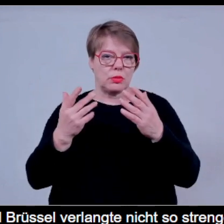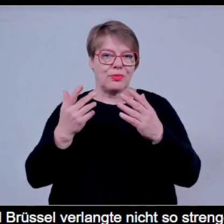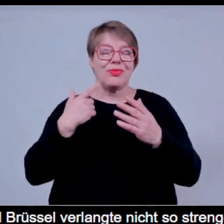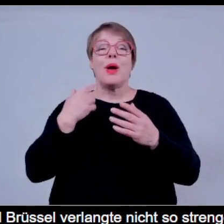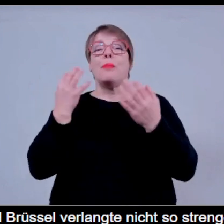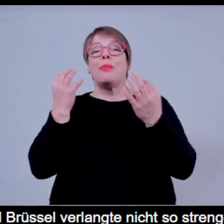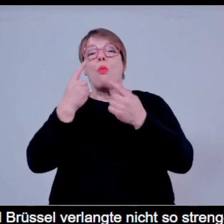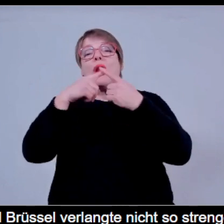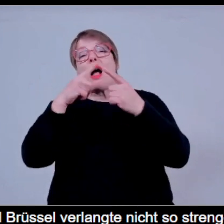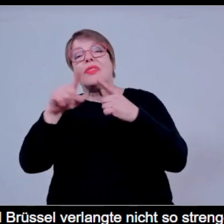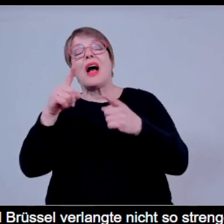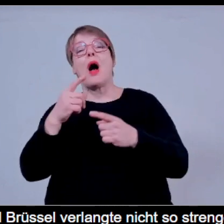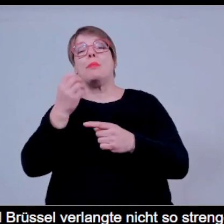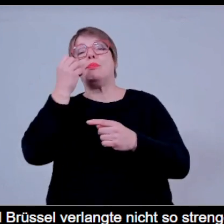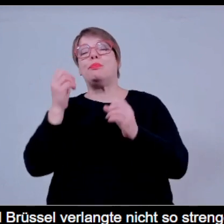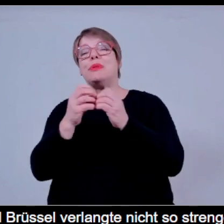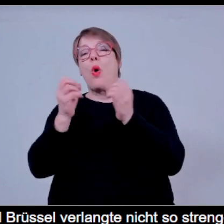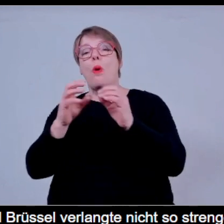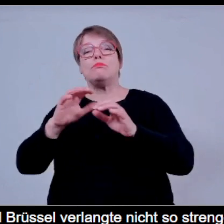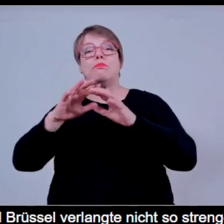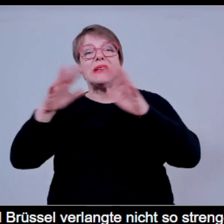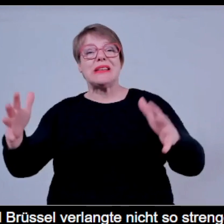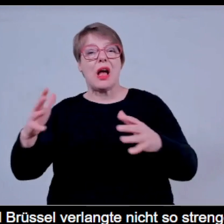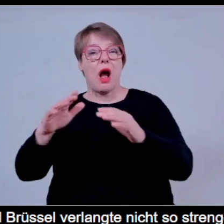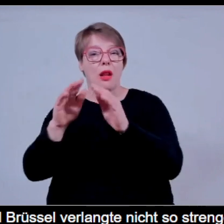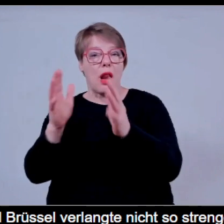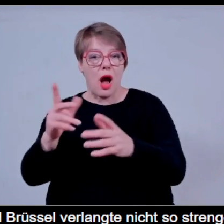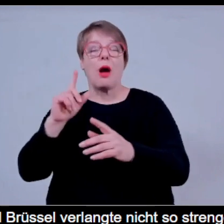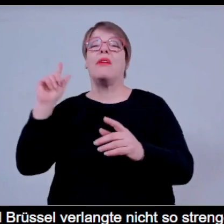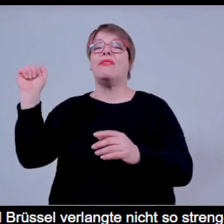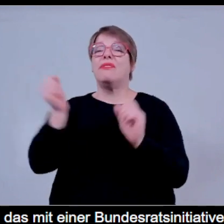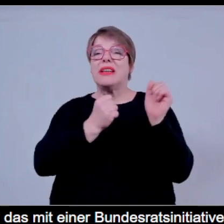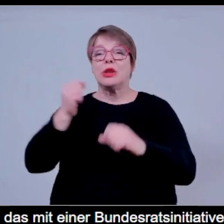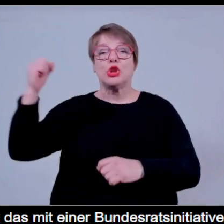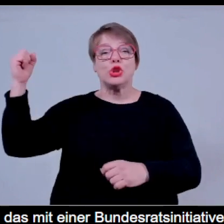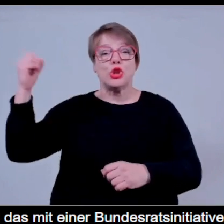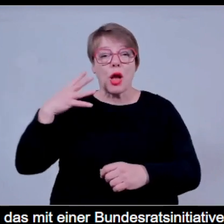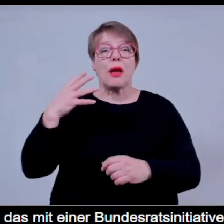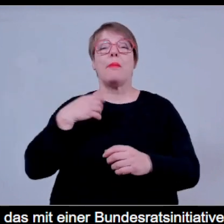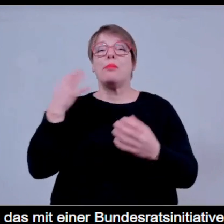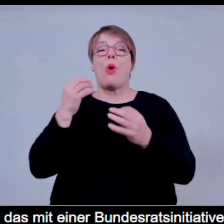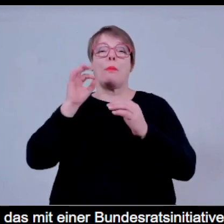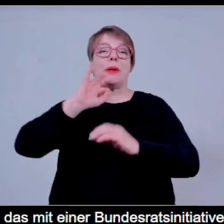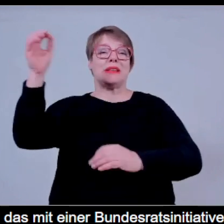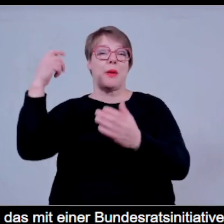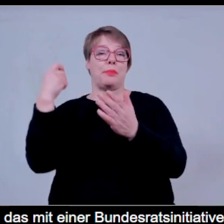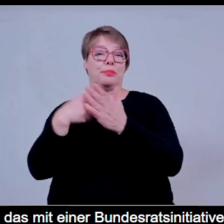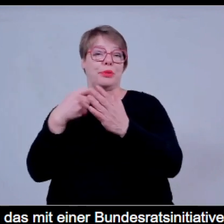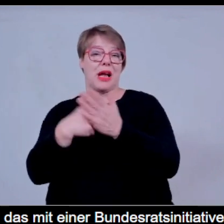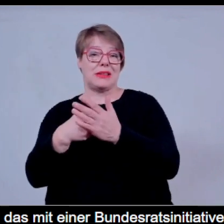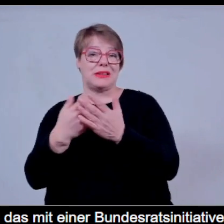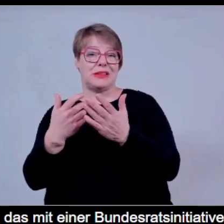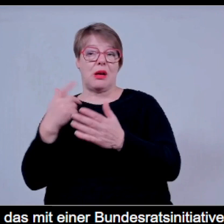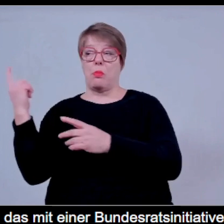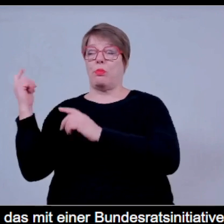derzeit dann niemand in ein Windrad investieren würde, wenn wir ihm einen so strikten Erlösdeckel einziehen. Er tut das